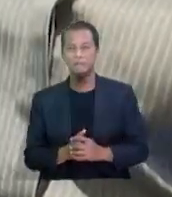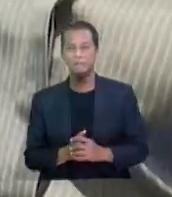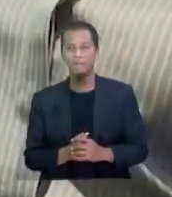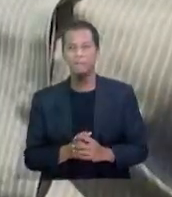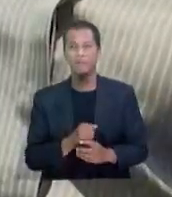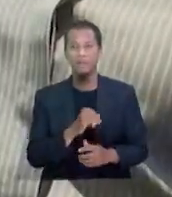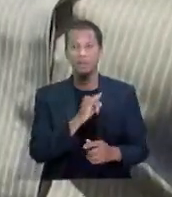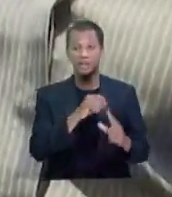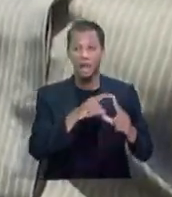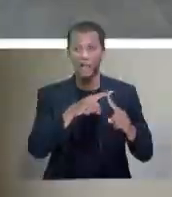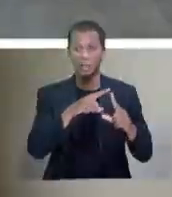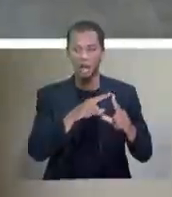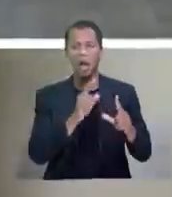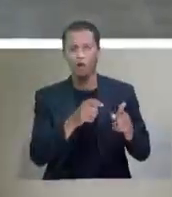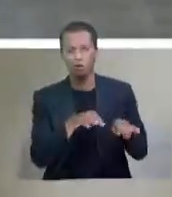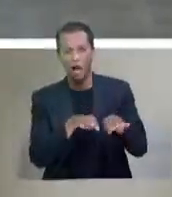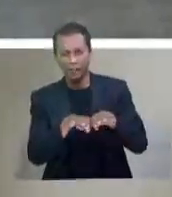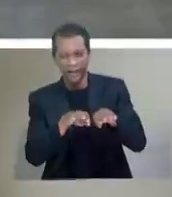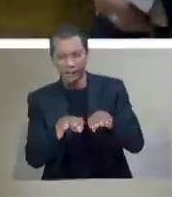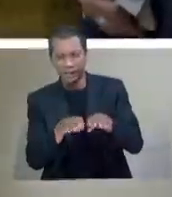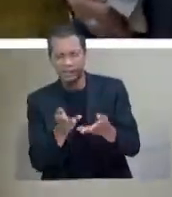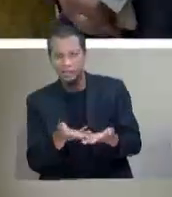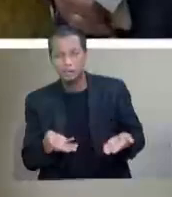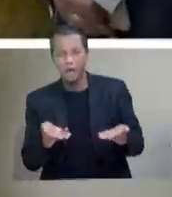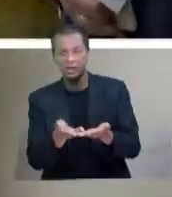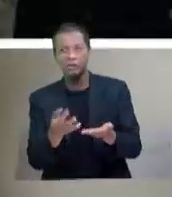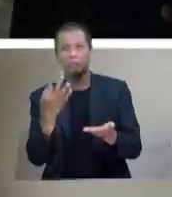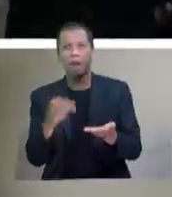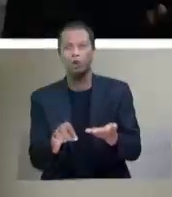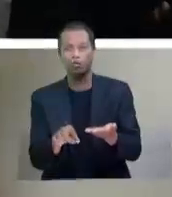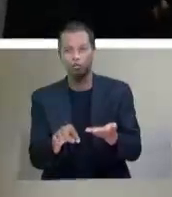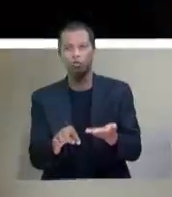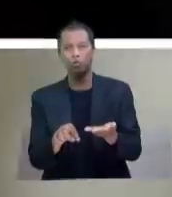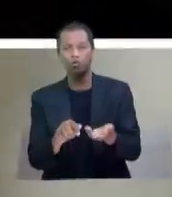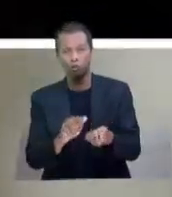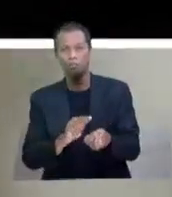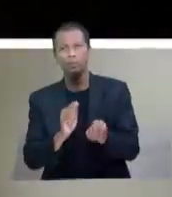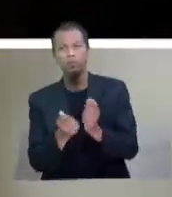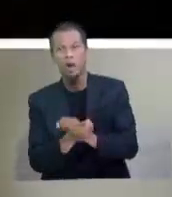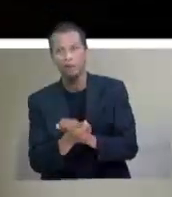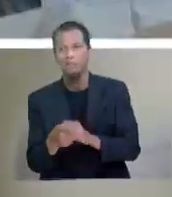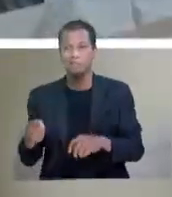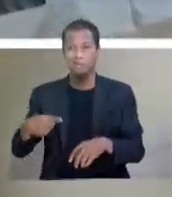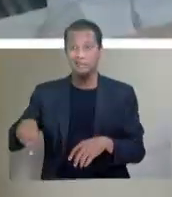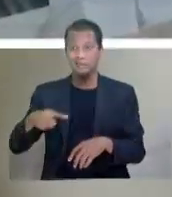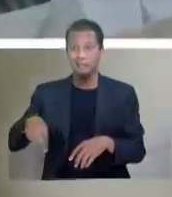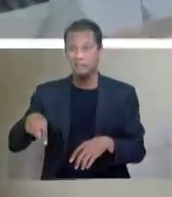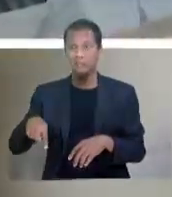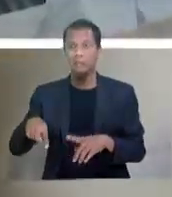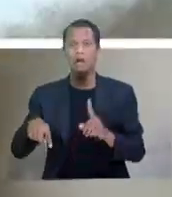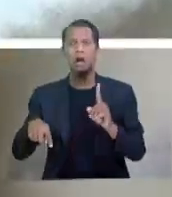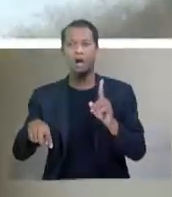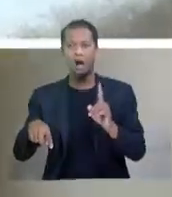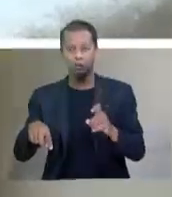melakukan adaptasi sesuai dengan keadaan yang berubah. Itulah kenapa bidang usahanya merambah ke